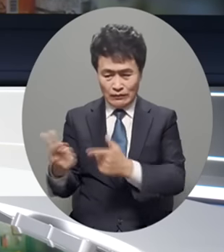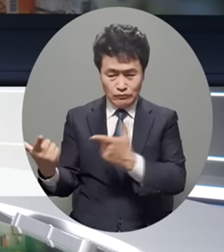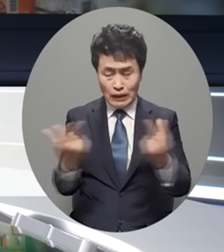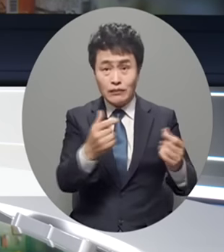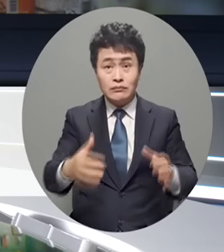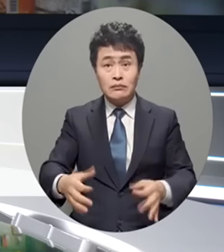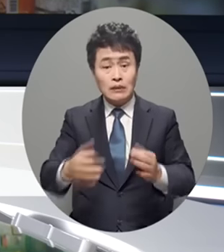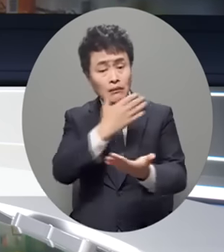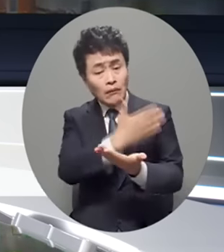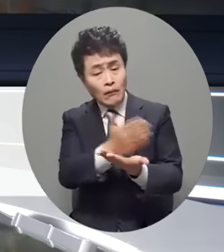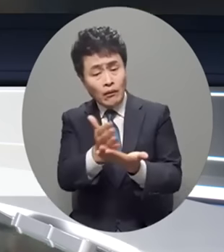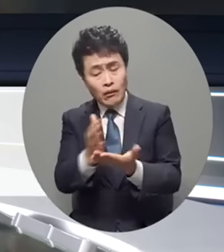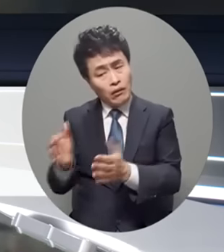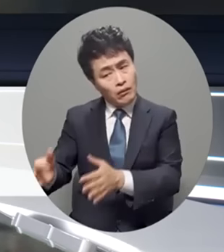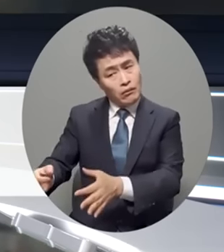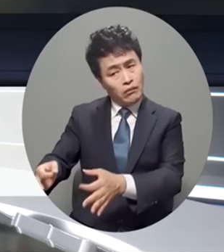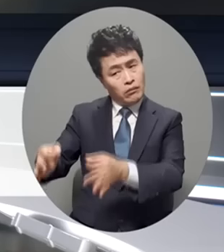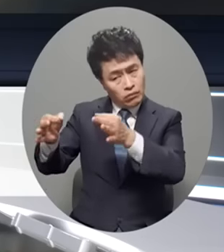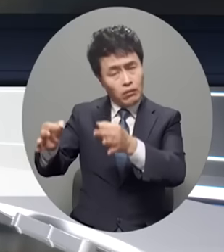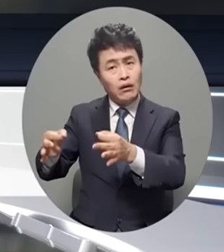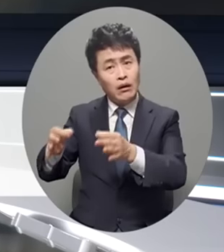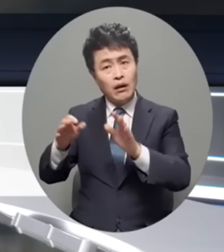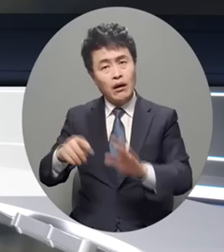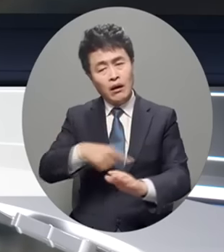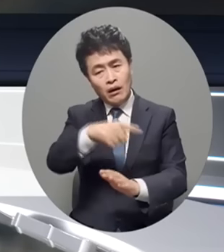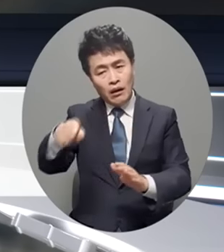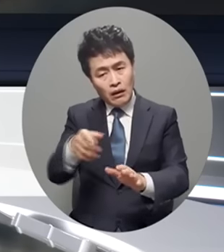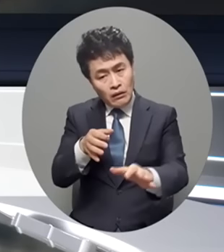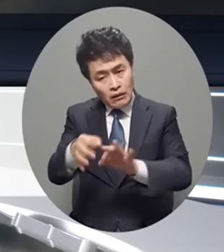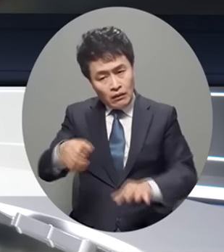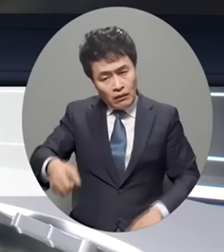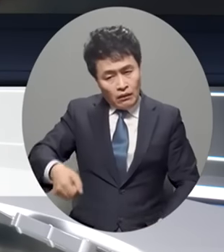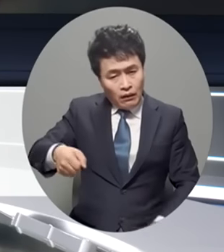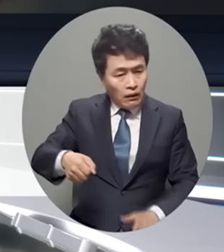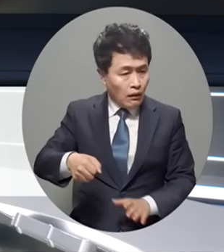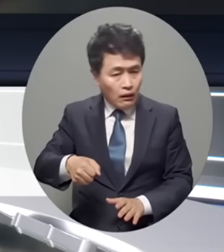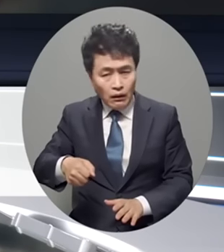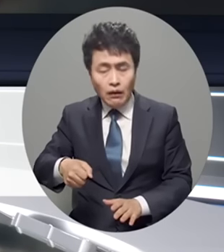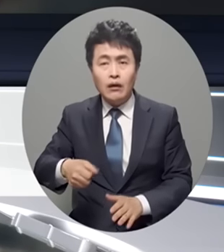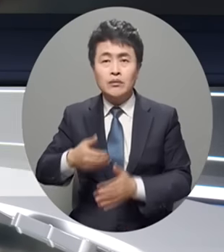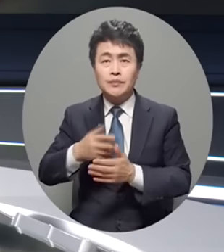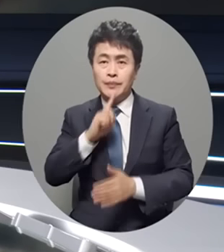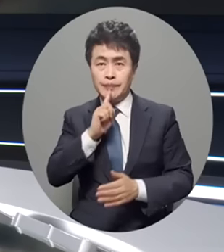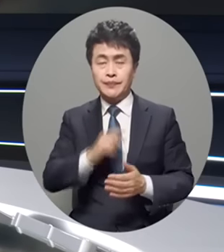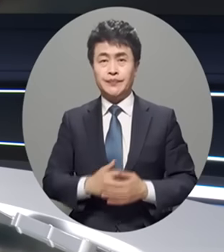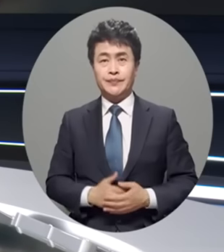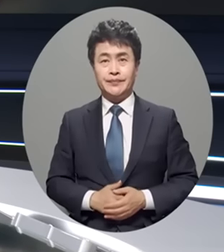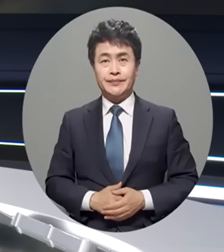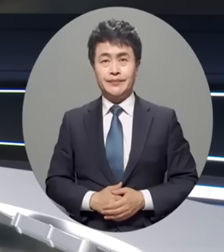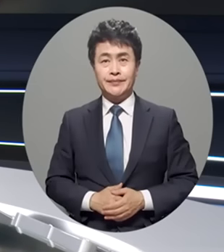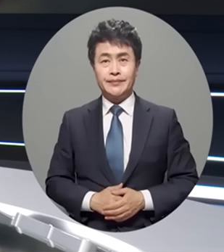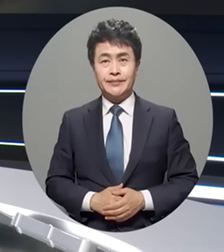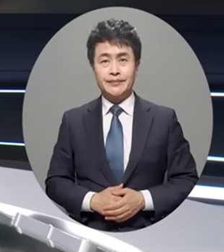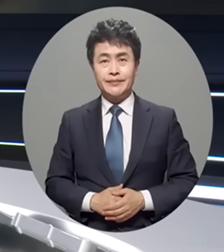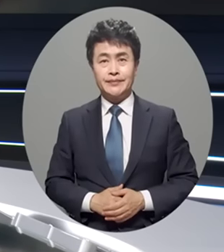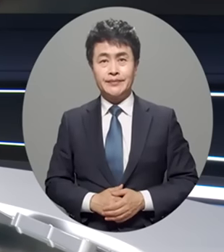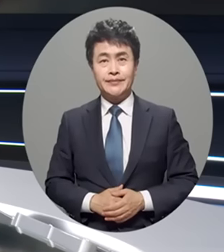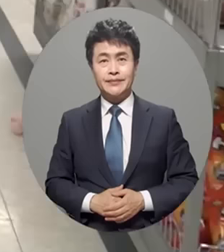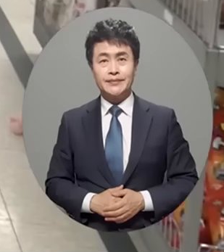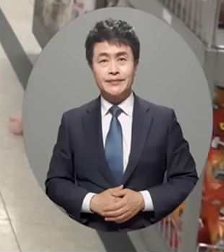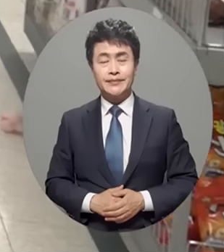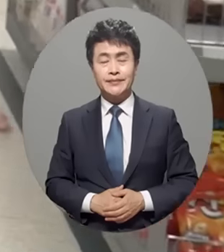다른 품목들도 줄줄이 인상이 예고돼 장바구니를 무엇으로 채워야 하는지 고민입니다. 김세영 기자가 취재했습니다.